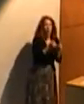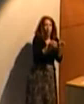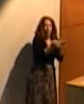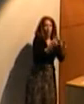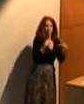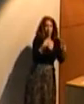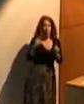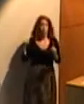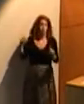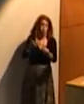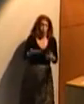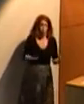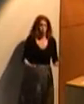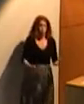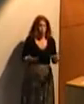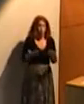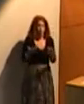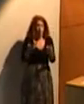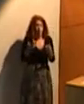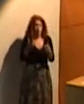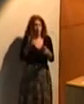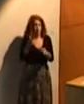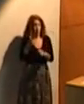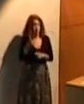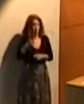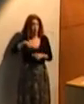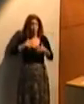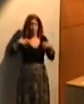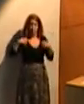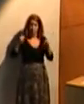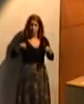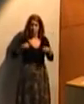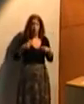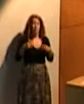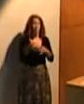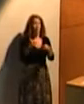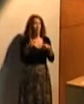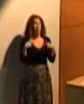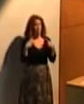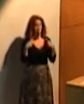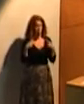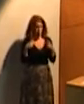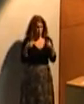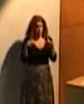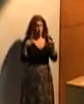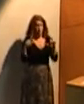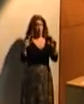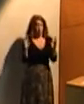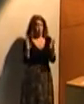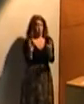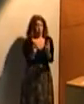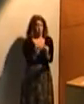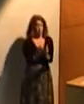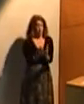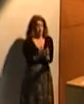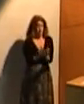de plus en plus de simplifier des cellules minimal de ces cellules vivantes on les simplifie de manière à pouvoir